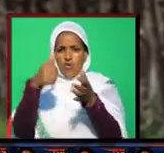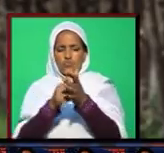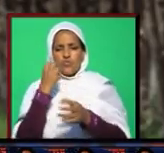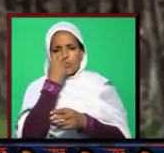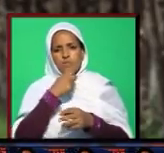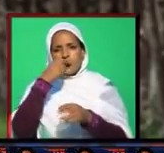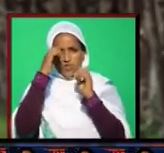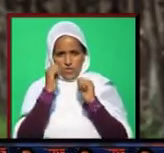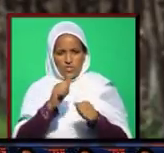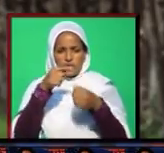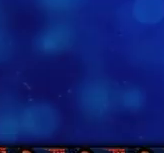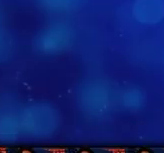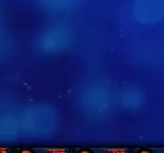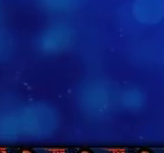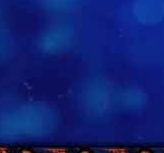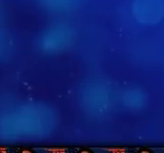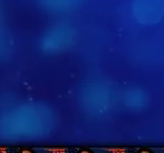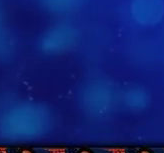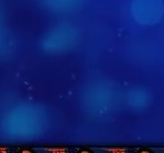እናገራለሁ፣ ስለዚህ እግዚአብሔርን አመሰግናለሁ ብሏል።